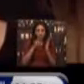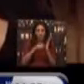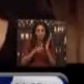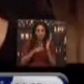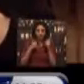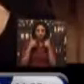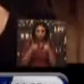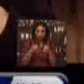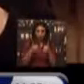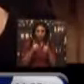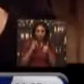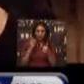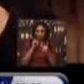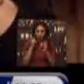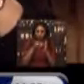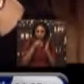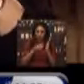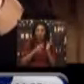بينقصنا متهيألي